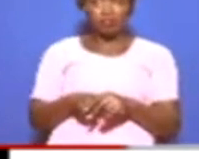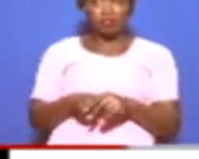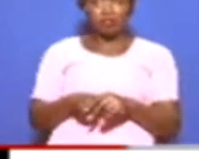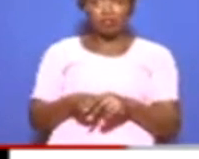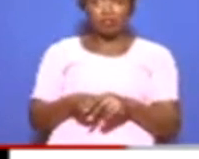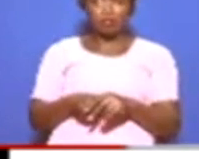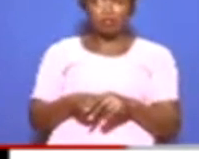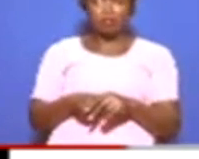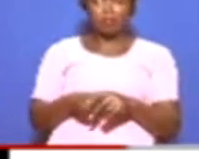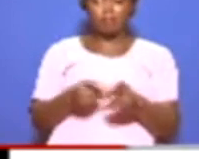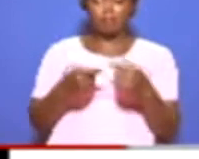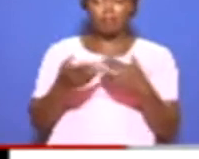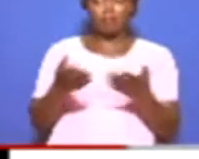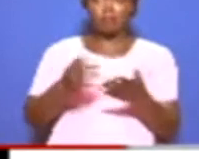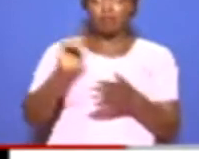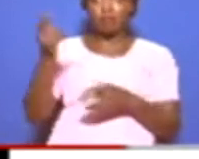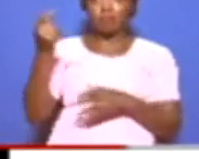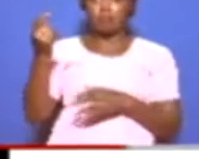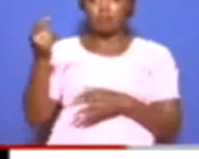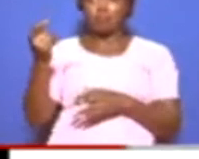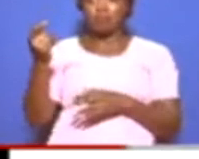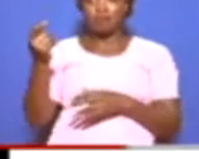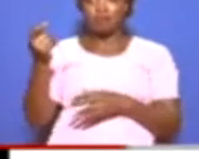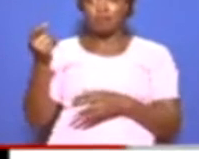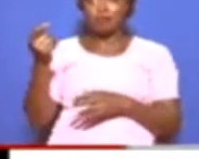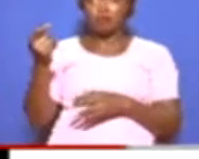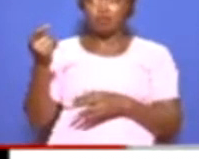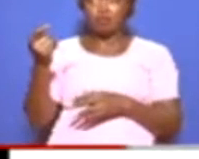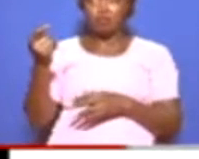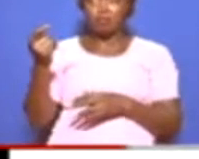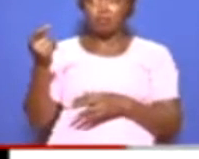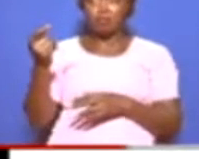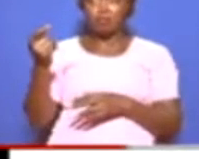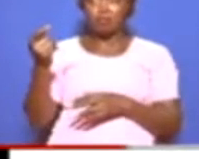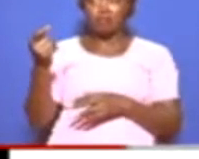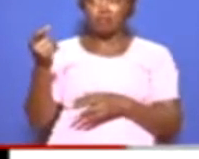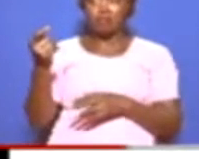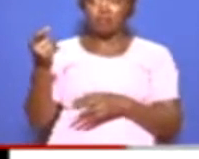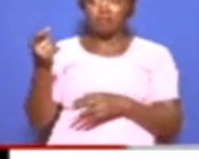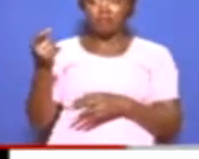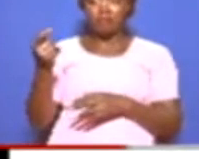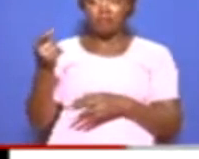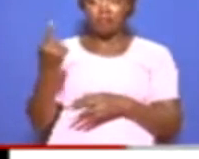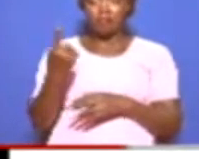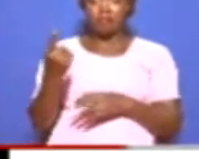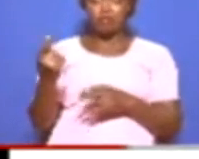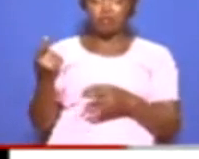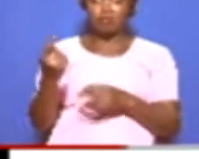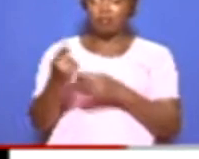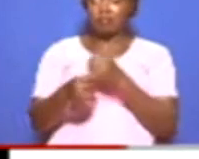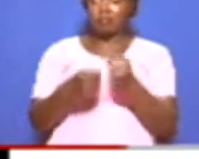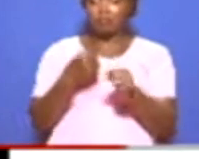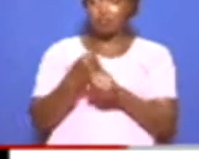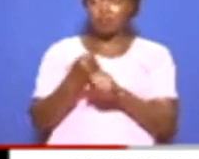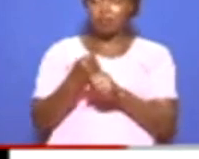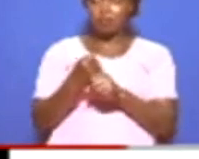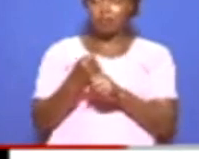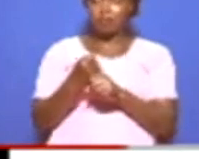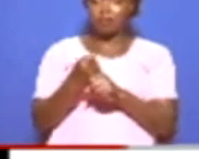nikasomea hapa kwetu Kenya kwa mwaka moja na mwezi moja, miezi 13.